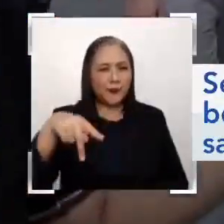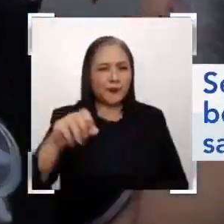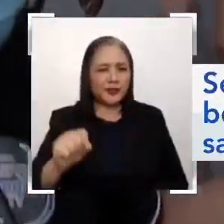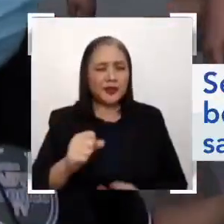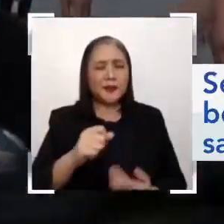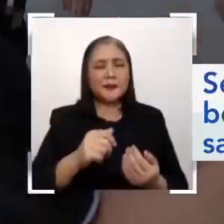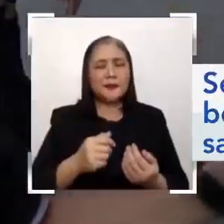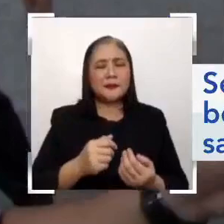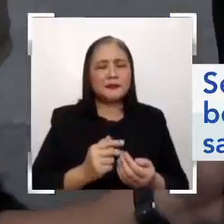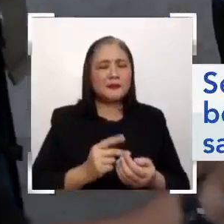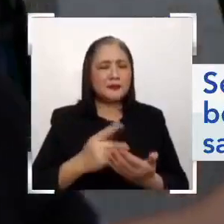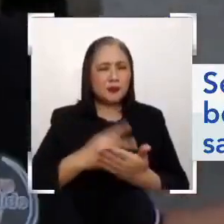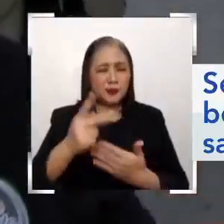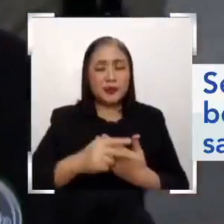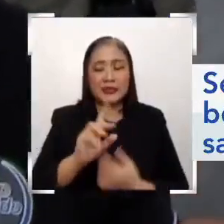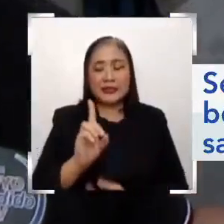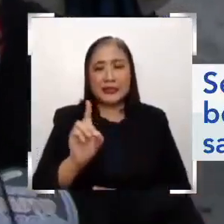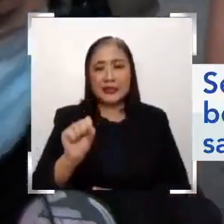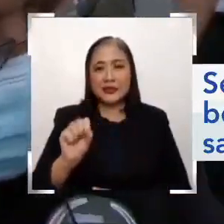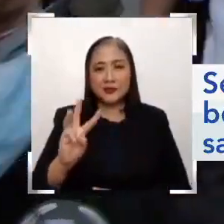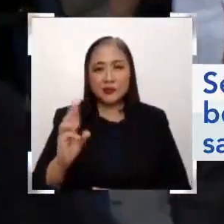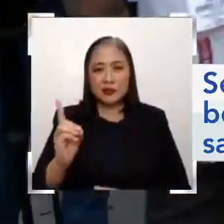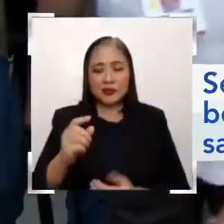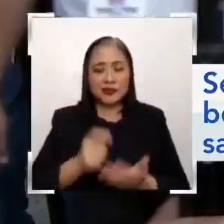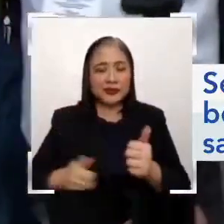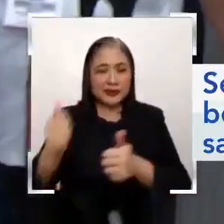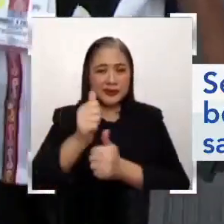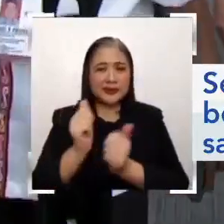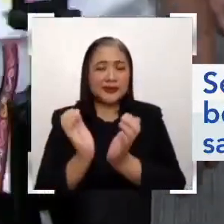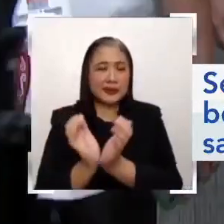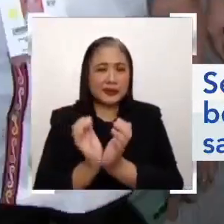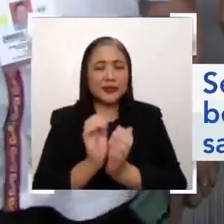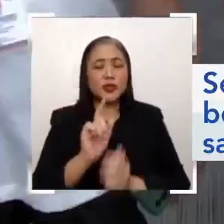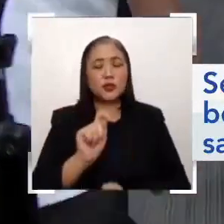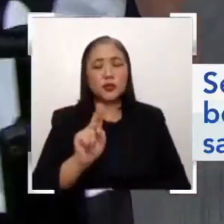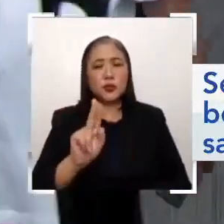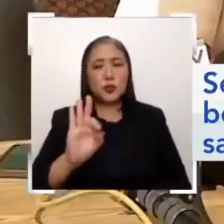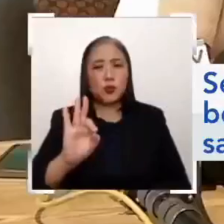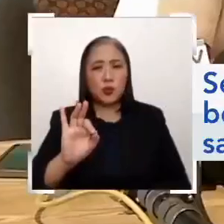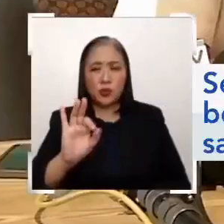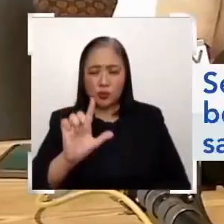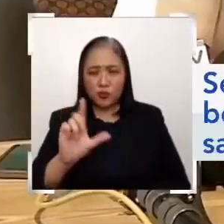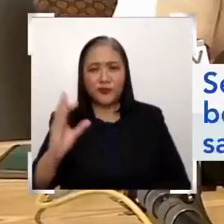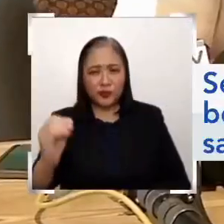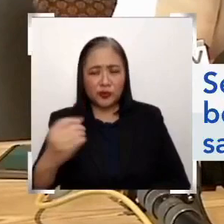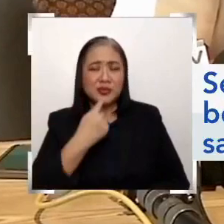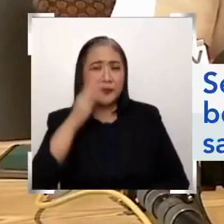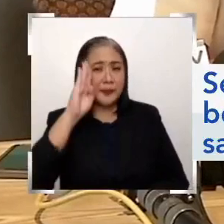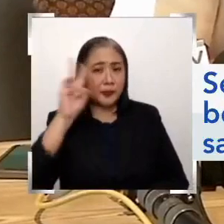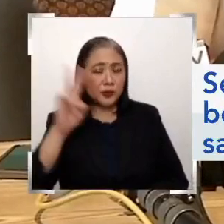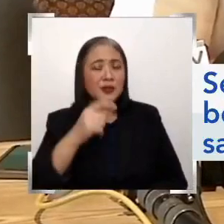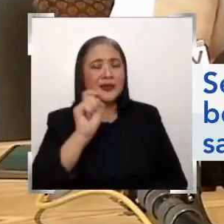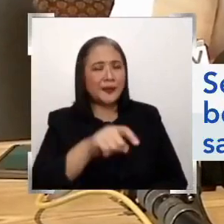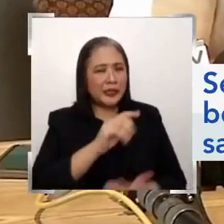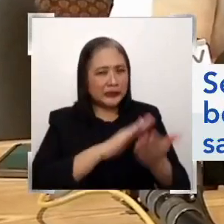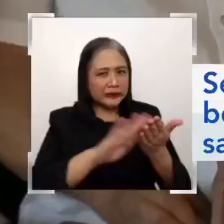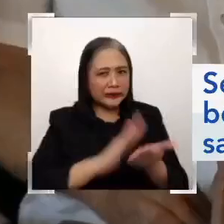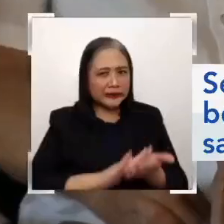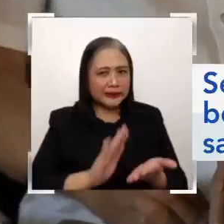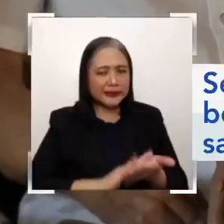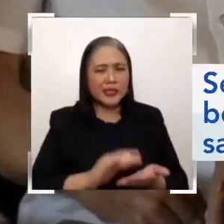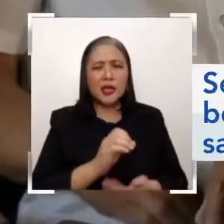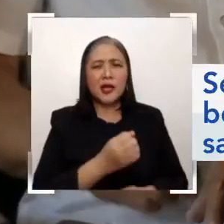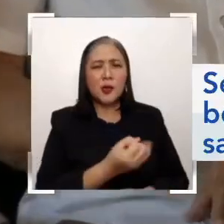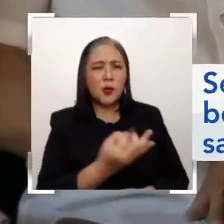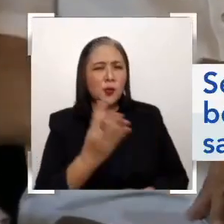kay DSWD Secretary Erwin Tulfo, kasama sa utos sa kanya ni Pangulong Bongbong Marcos ang paglilinis ng listahan ng 4Ps